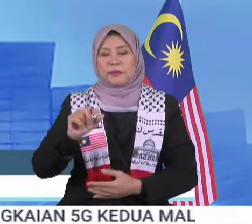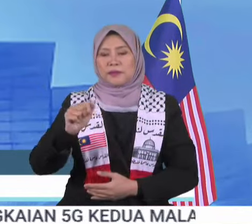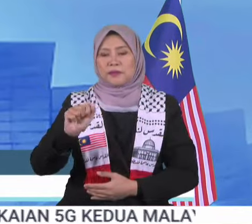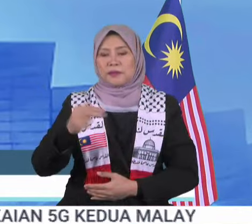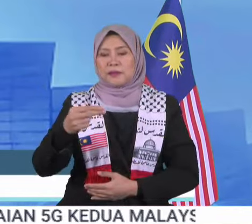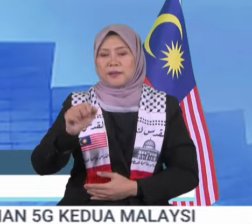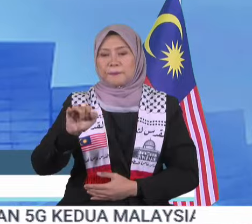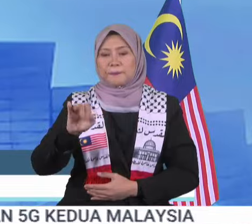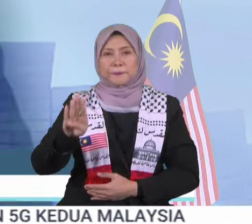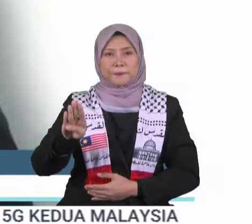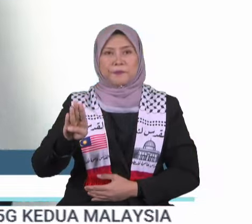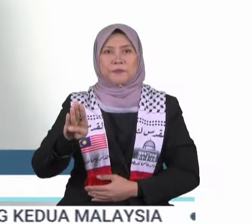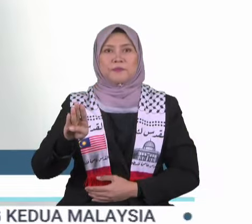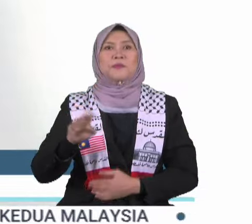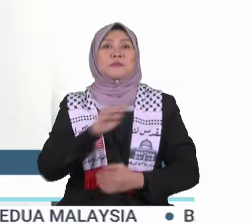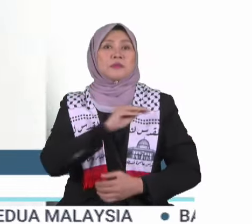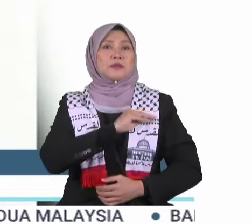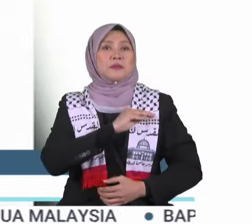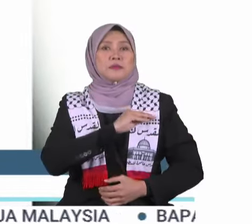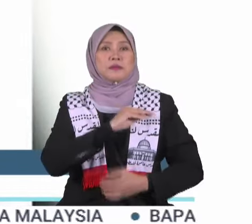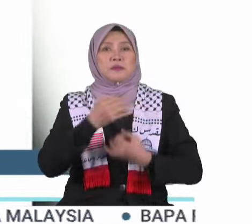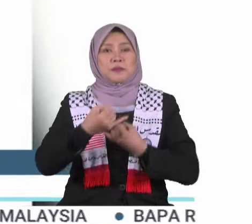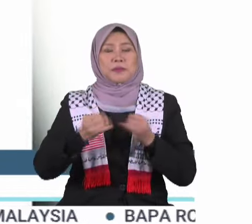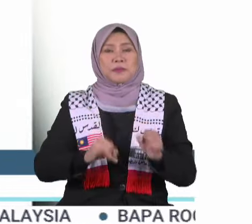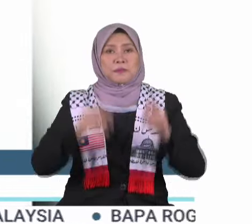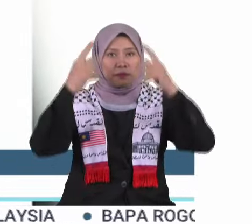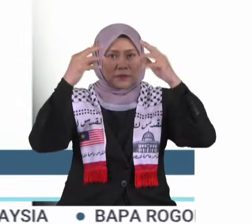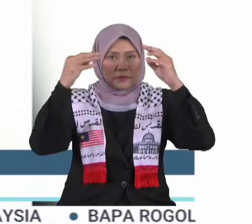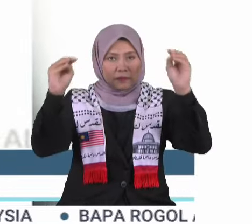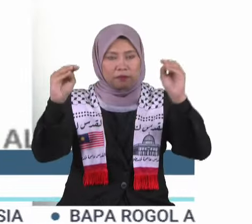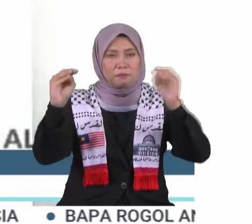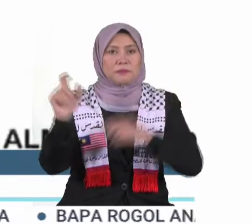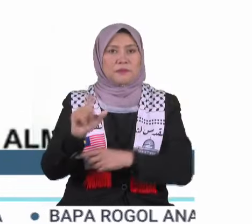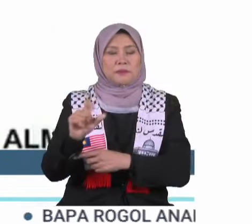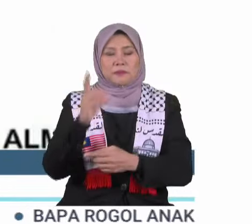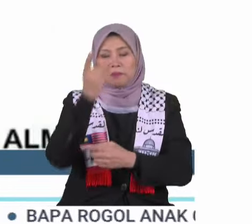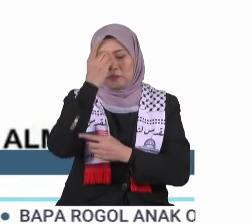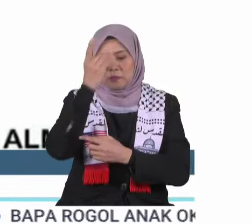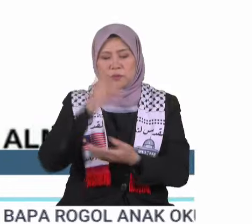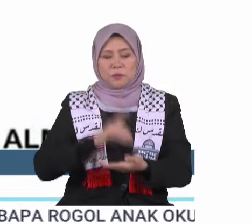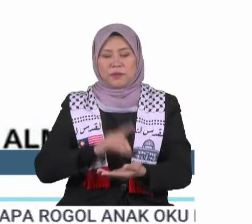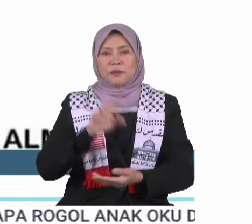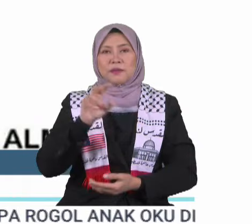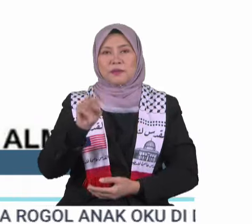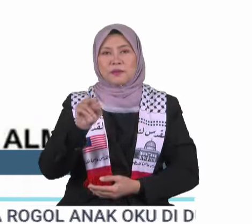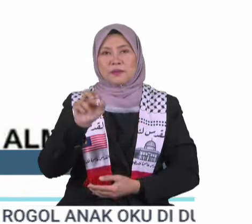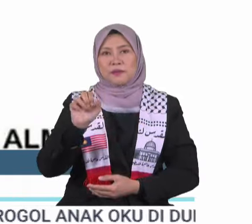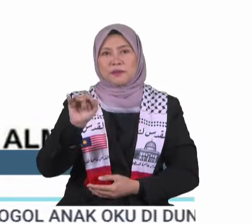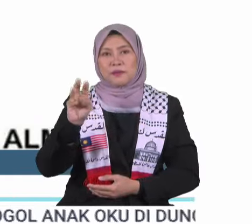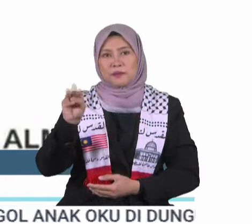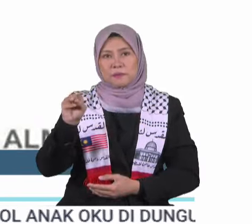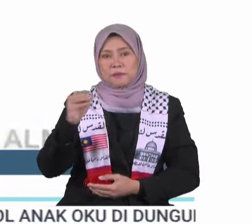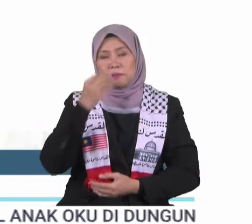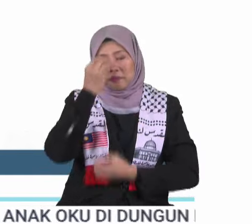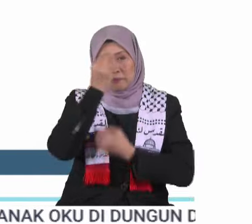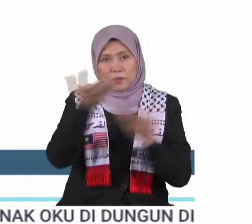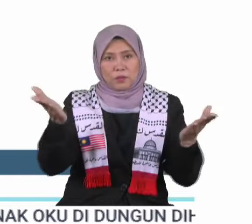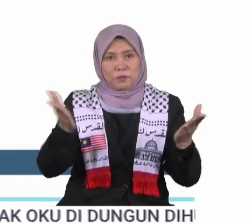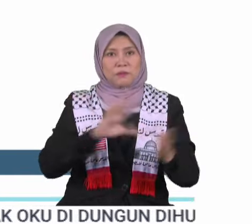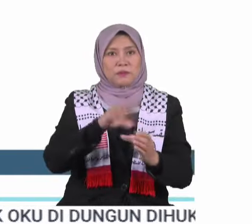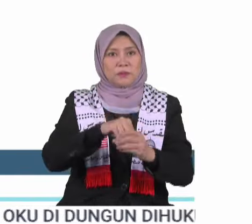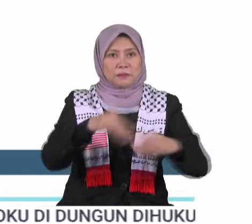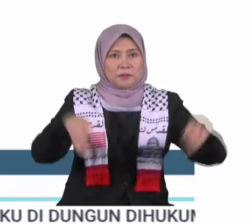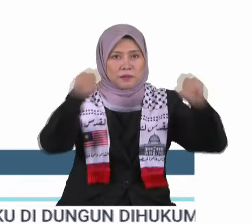Haniyeh, Menteri di Jabatan Perdana Menteri Hal Ehwal Agama Datuk Dr. Muhammad Naim Mukhtar memaklumkan ia melibatkan